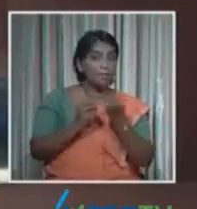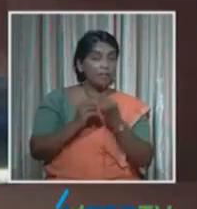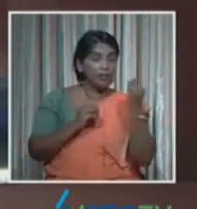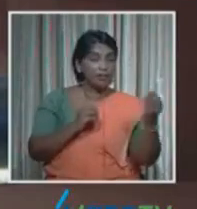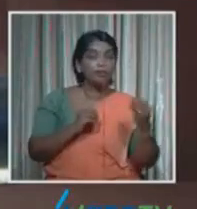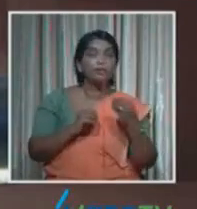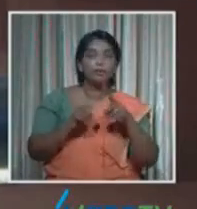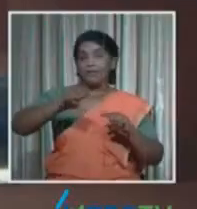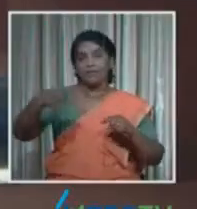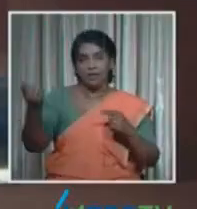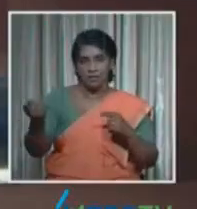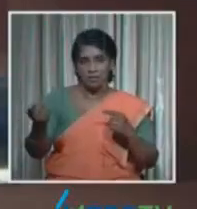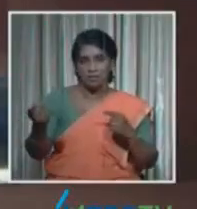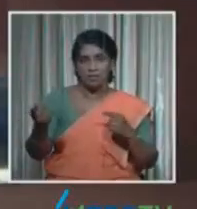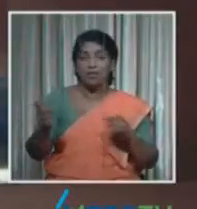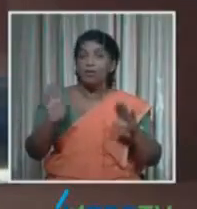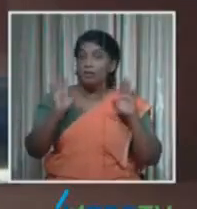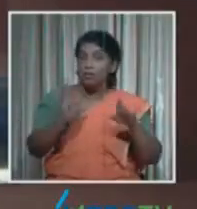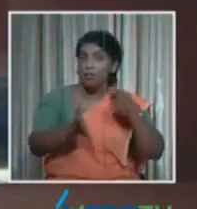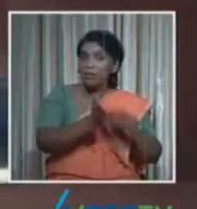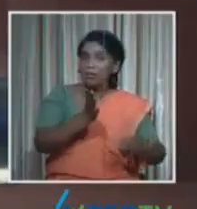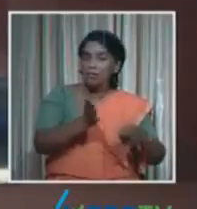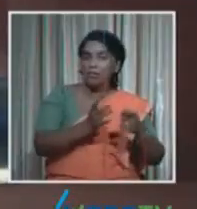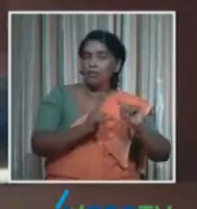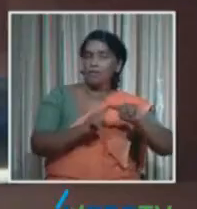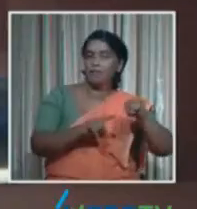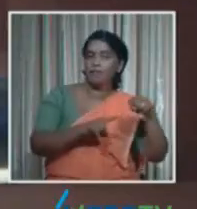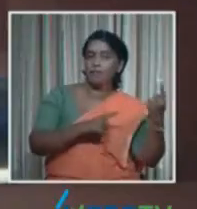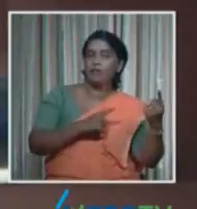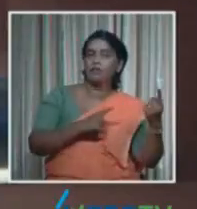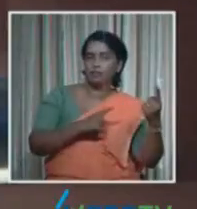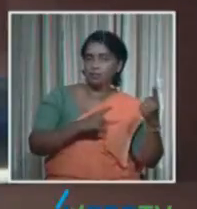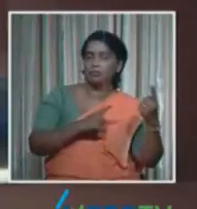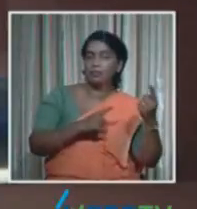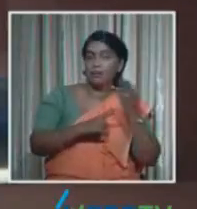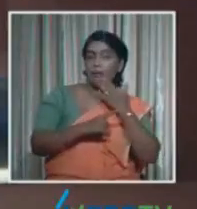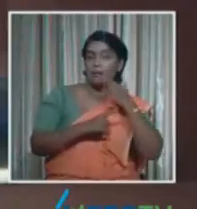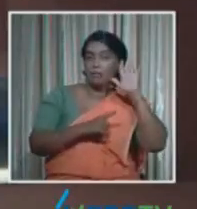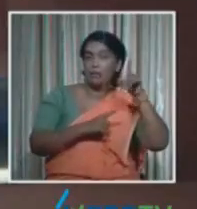එනර්ජි කියන සමාගම සමග. හැබැයි ගිවිසුම අත්සන් කරලා තිබෙන්නේ වෙනත් නිව් ෆෝට්‍රස්